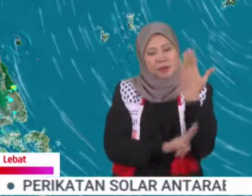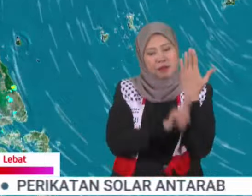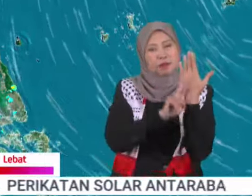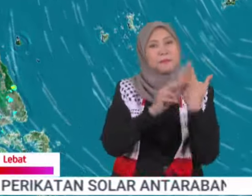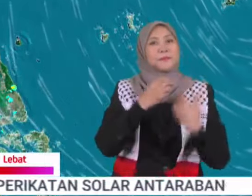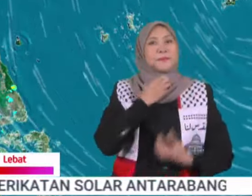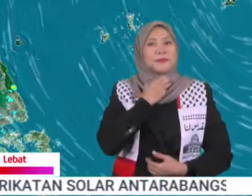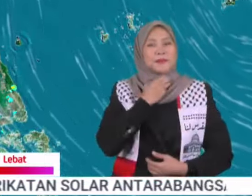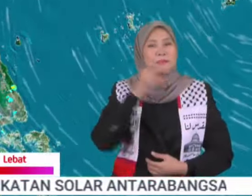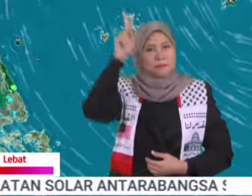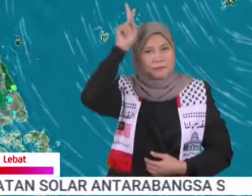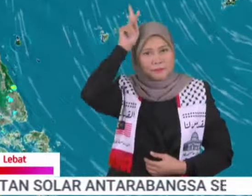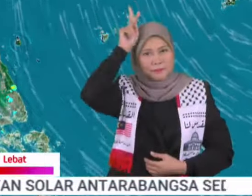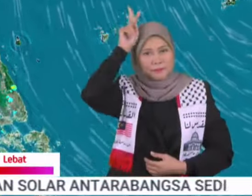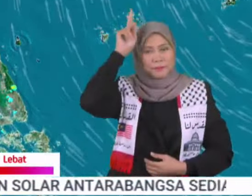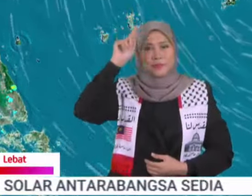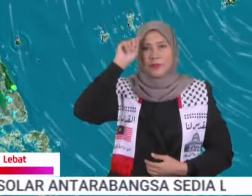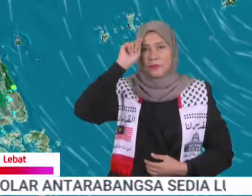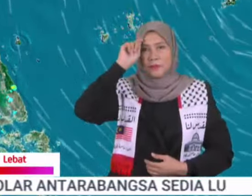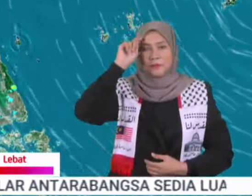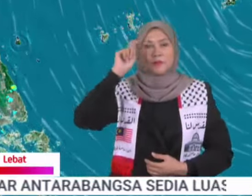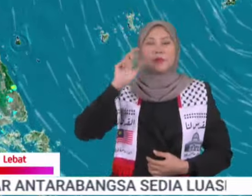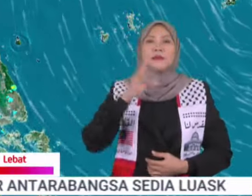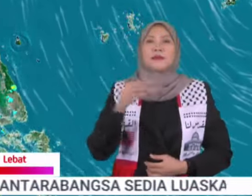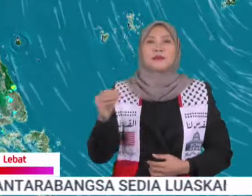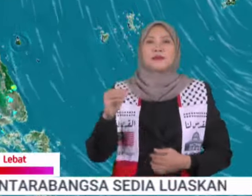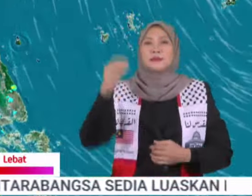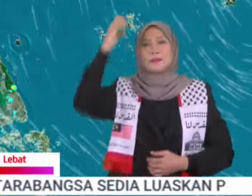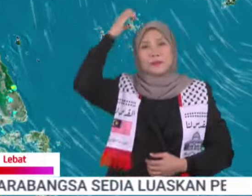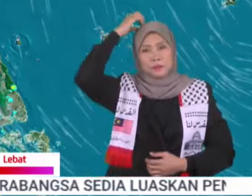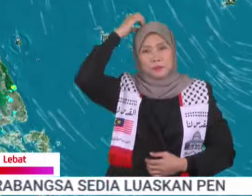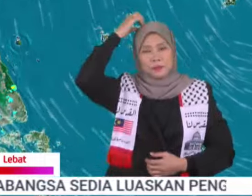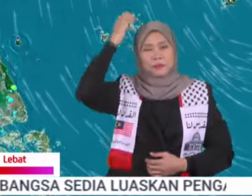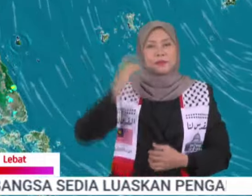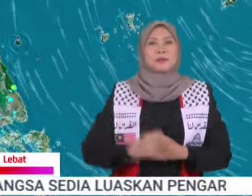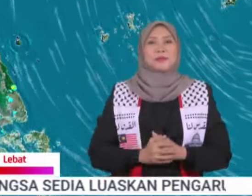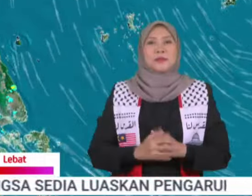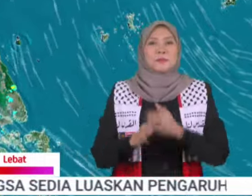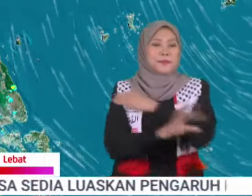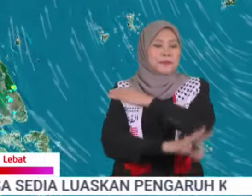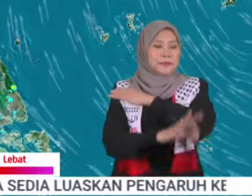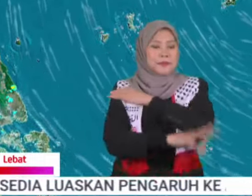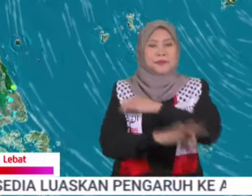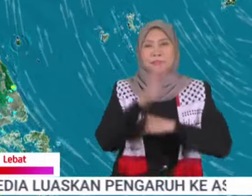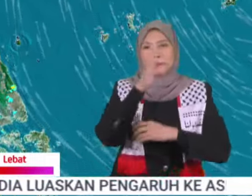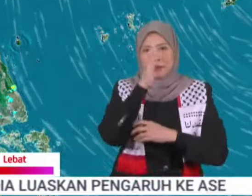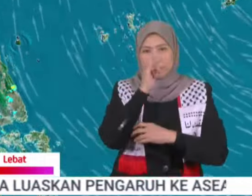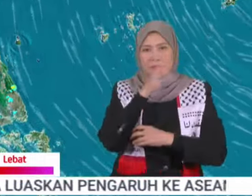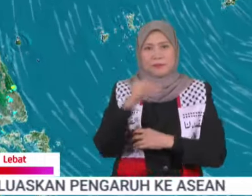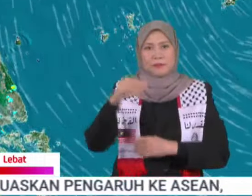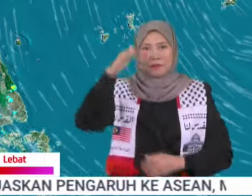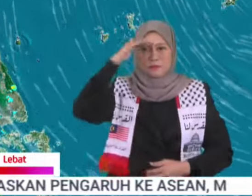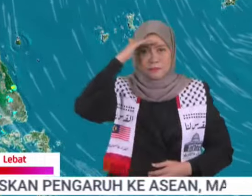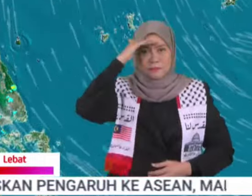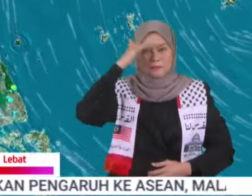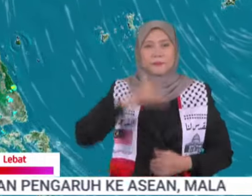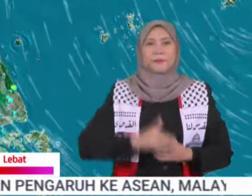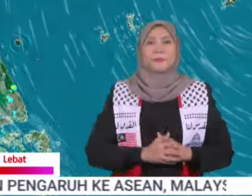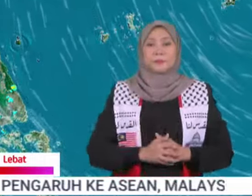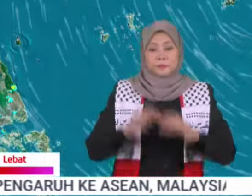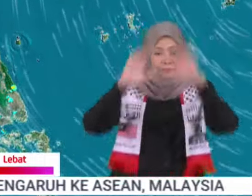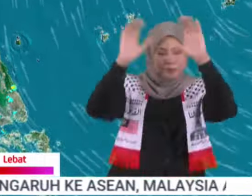Perak, Kelantan, Terengganu serta negeri Selangor, negeri Sembilan Melaka serta negeri Johor. Yang